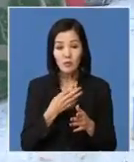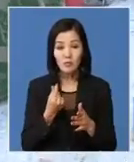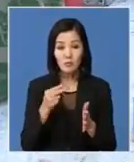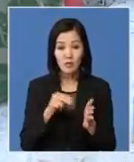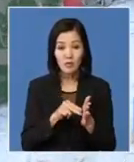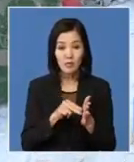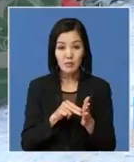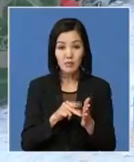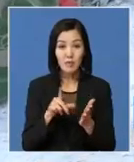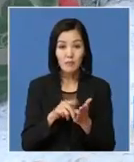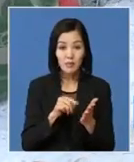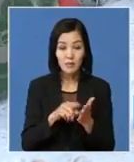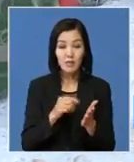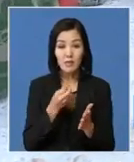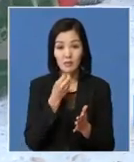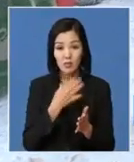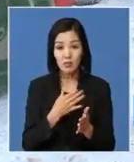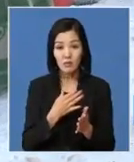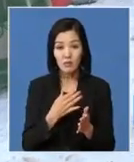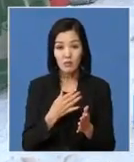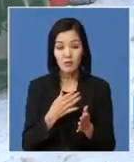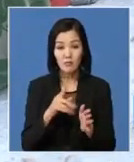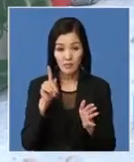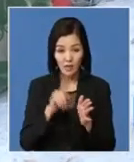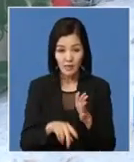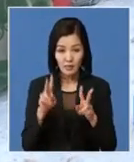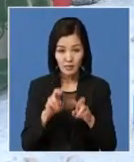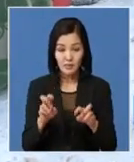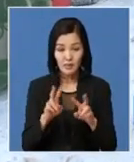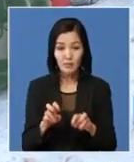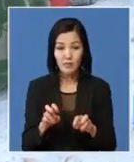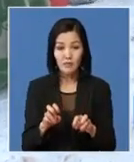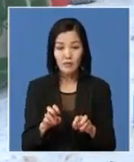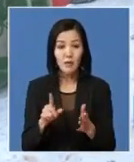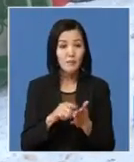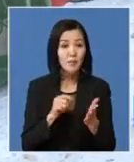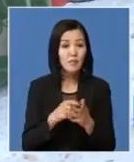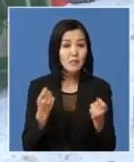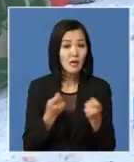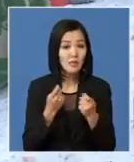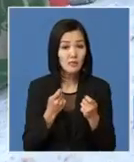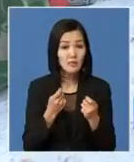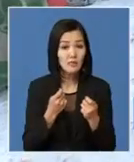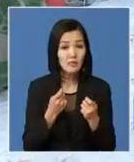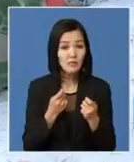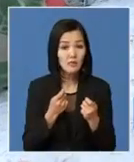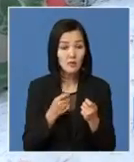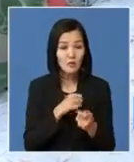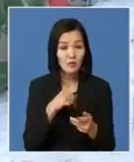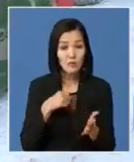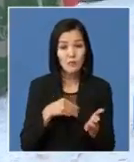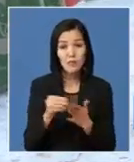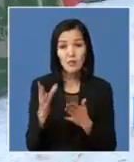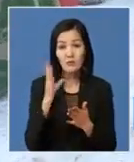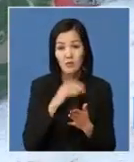жатқан шығар пенсионерлерге. Біз низкий іздейміз ғой. Пенсиямыз аз, сондықтан балаларға масыл болмайық дейміз.